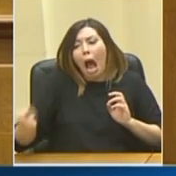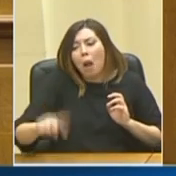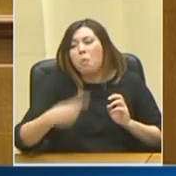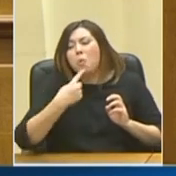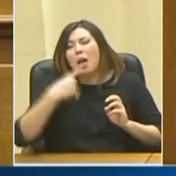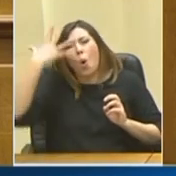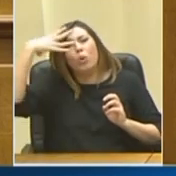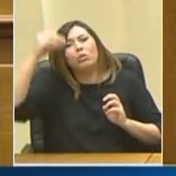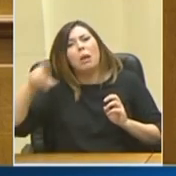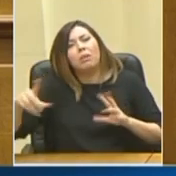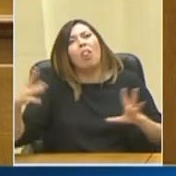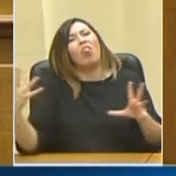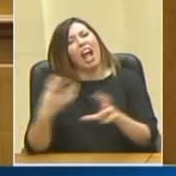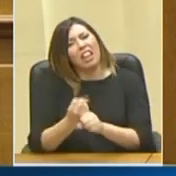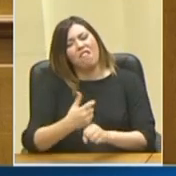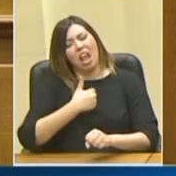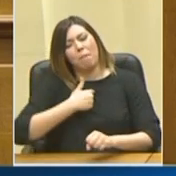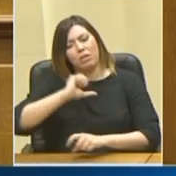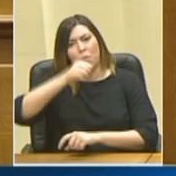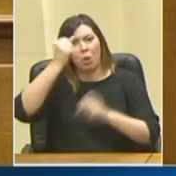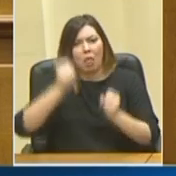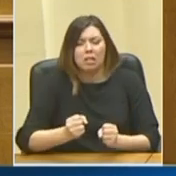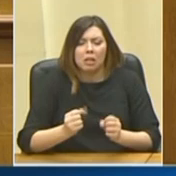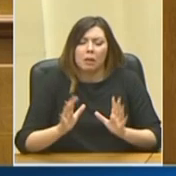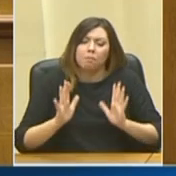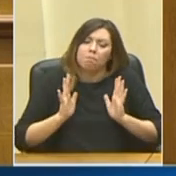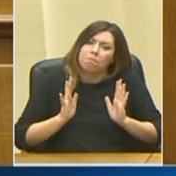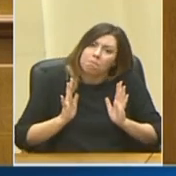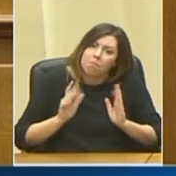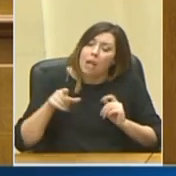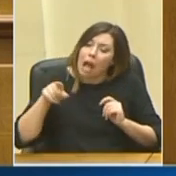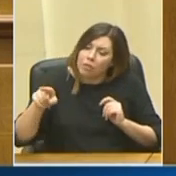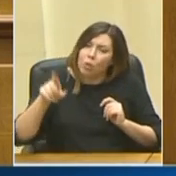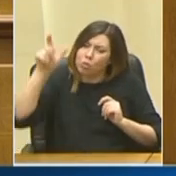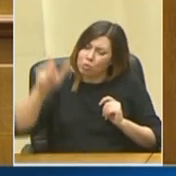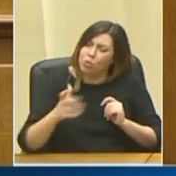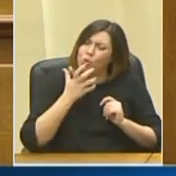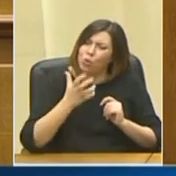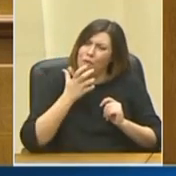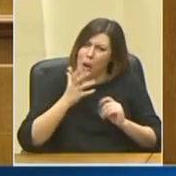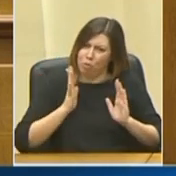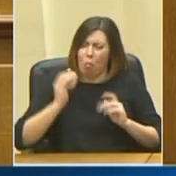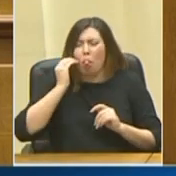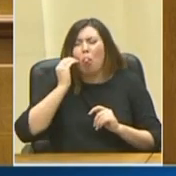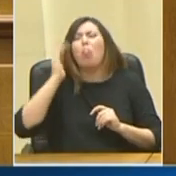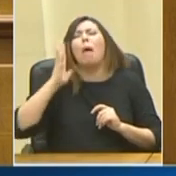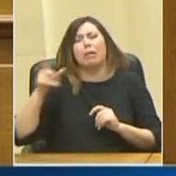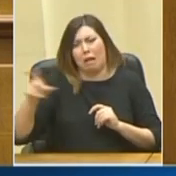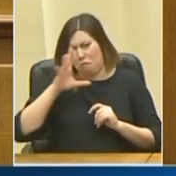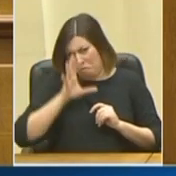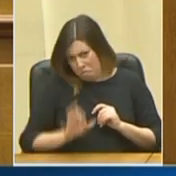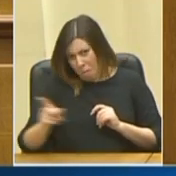καταφέρει να αλλάξει τα πράγματα και να έρθει πρώτος, είναι αρκετά σοβαρός. Δεν πιστεύω να το λέει σοβαρά.